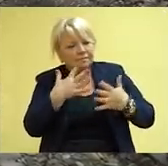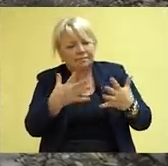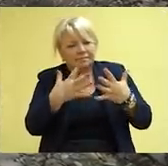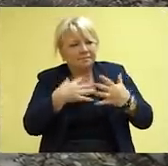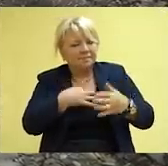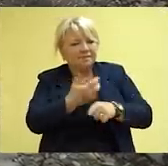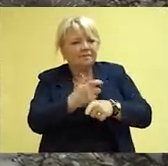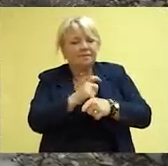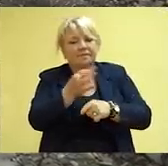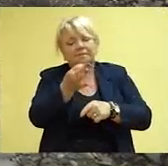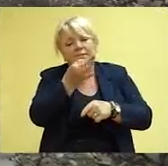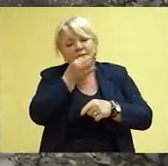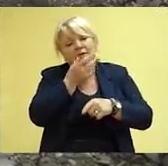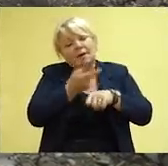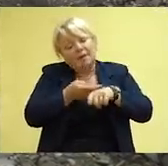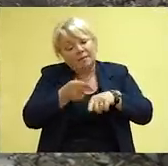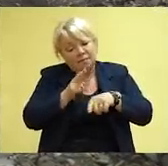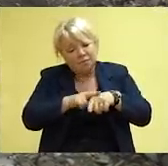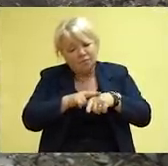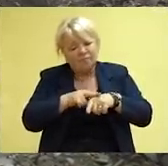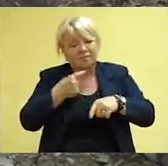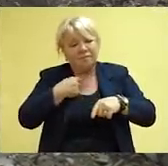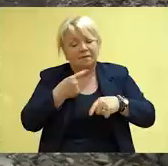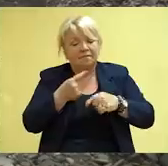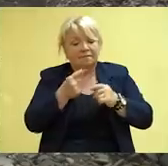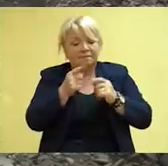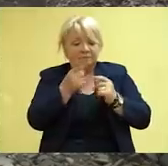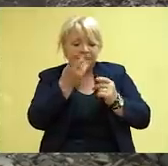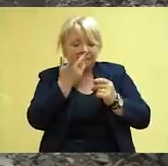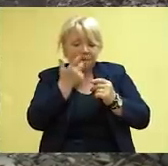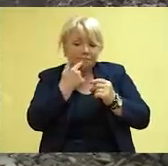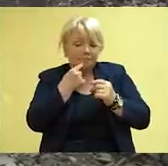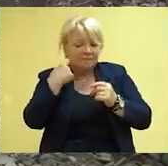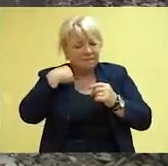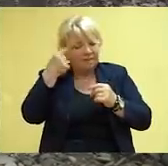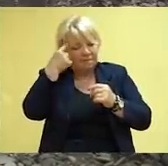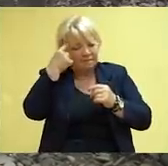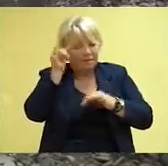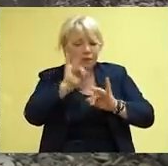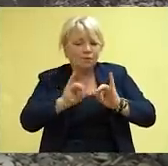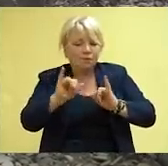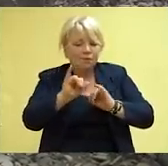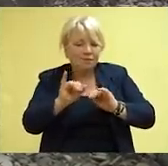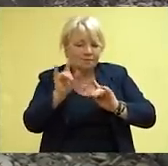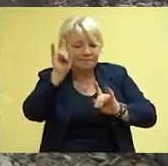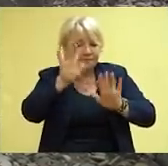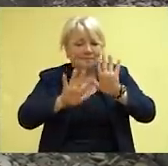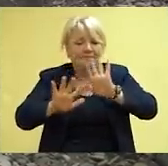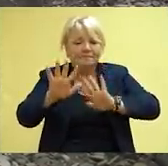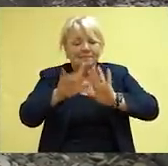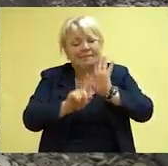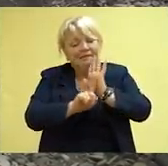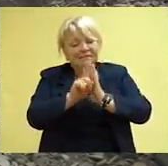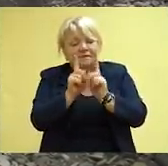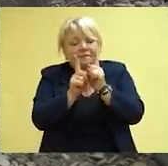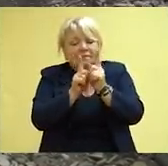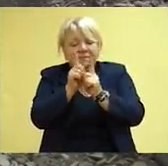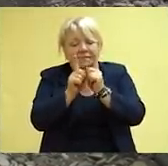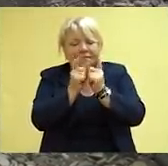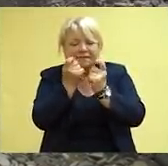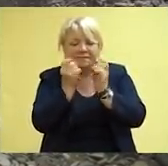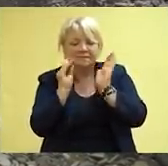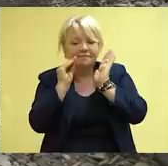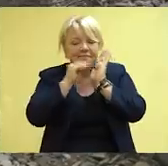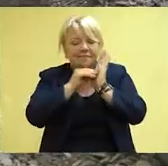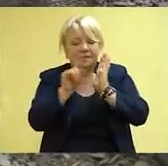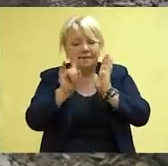თუცა შეიძლება ჩემი მანქანა ძალიან მომიწონა, ძალიან დააჩდა რა ეს ფერი და მერე უკვე შევასწორე რა, ანუ კორექტირება იმაში